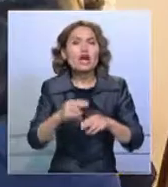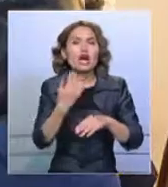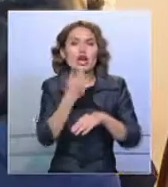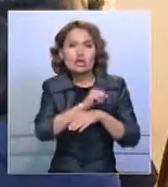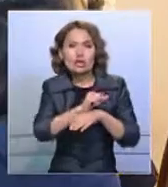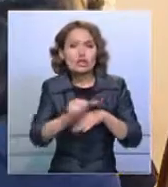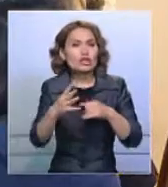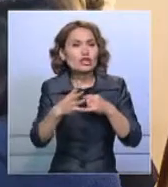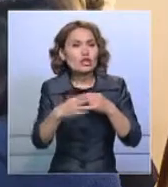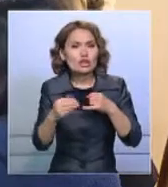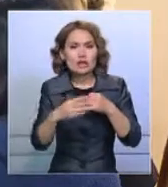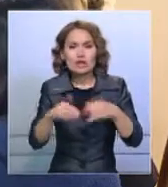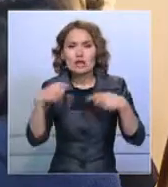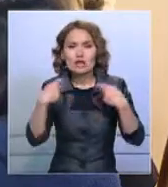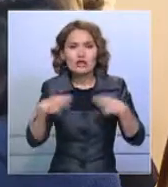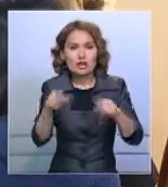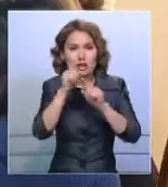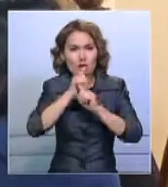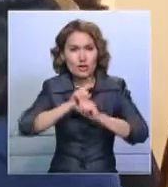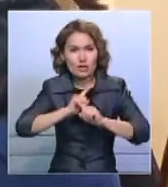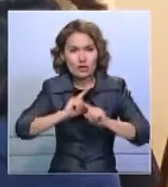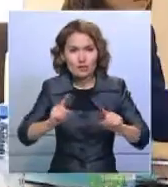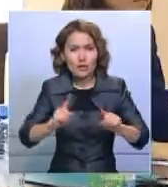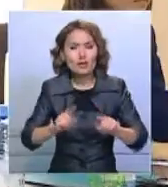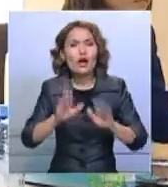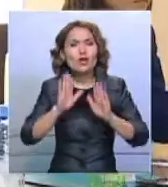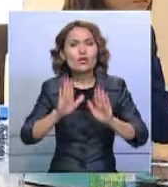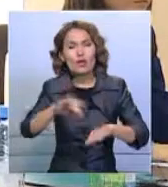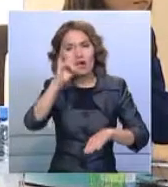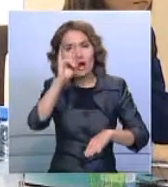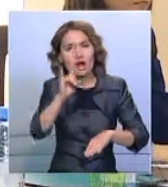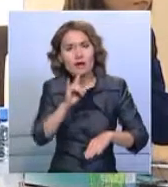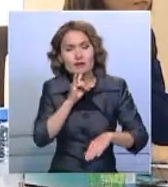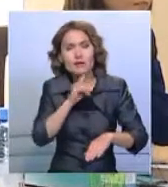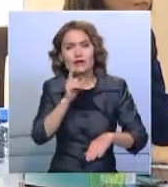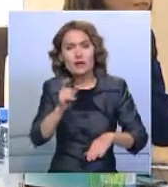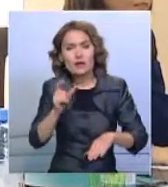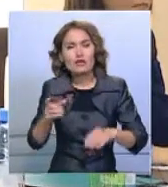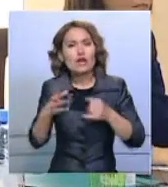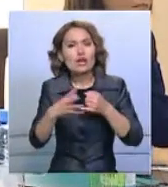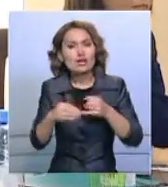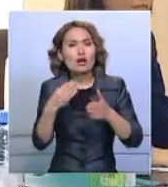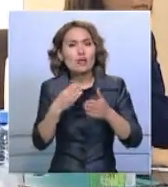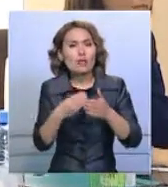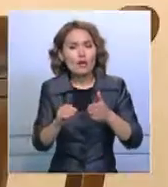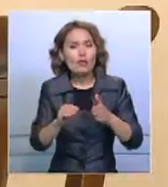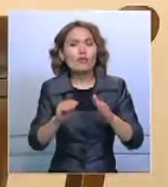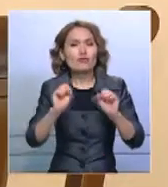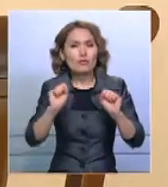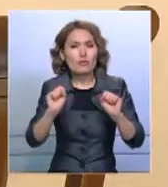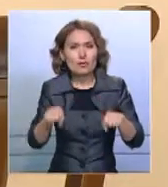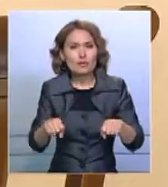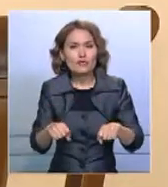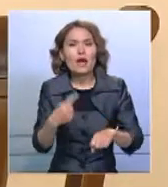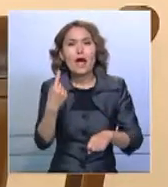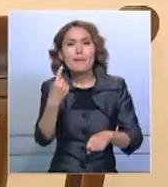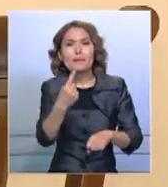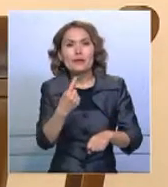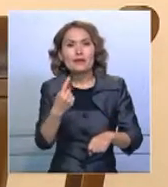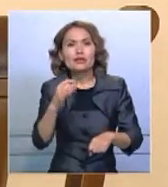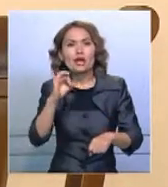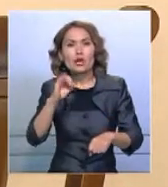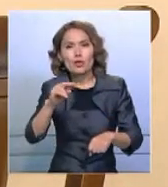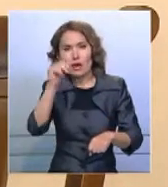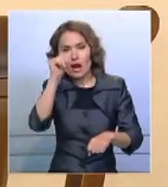бір сүйем жер телімі сатылмайтынын айтып, тіпті оны дұрыс пайдаланбағандар жазаға тартылатынын атап айтты. Мамандар ағымдағы жылдың 1-ші